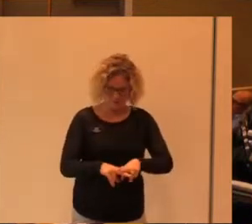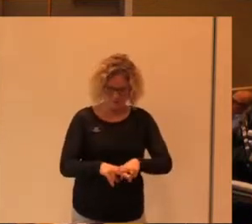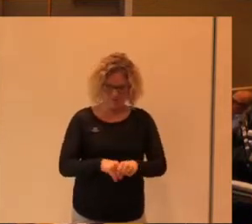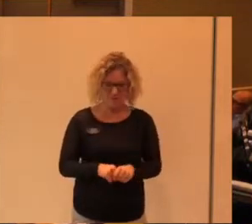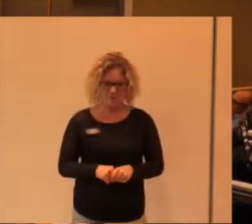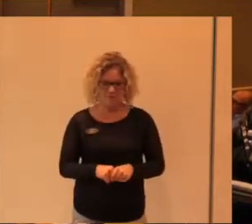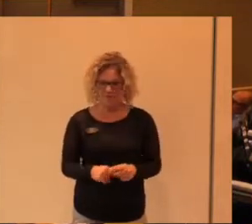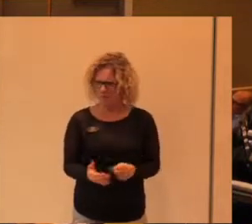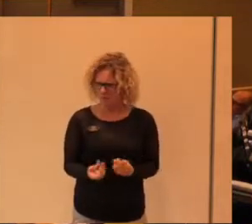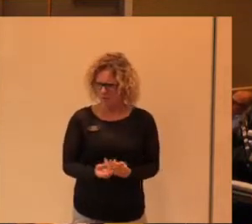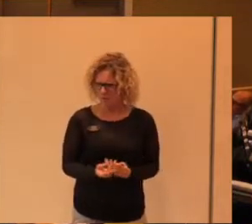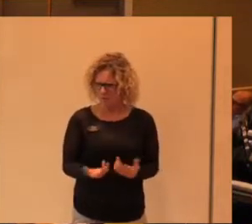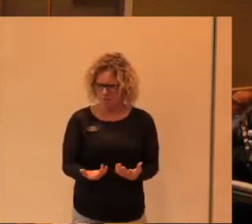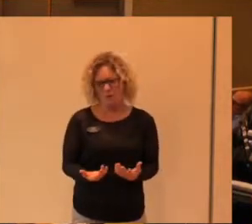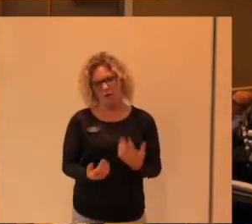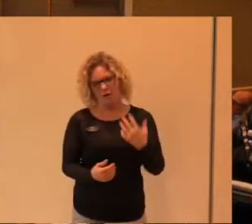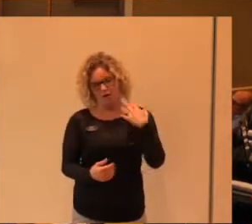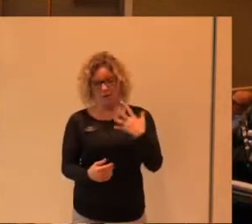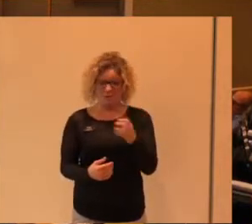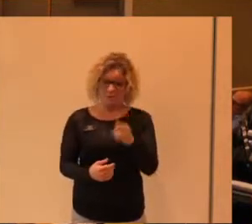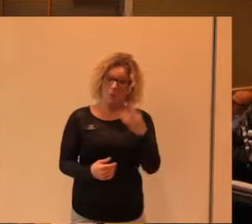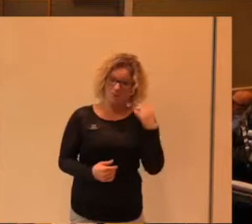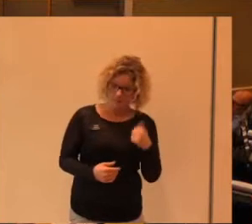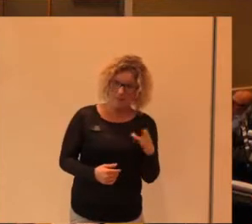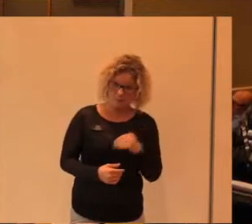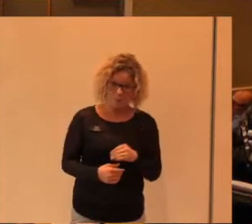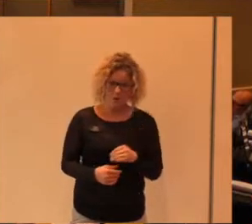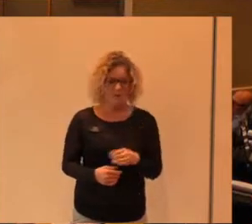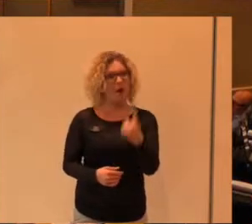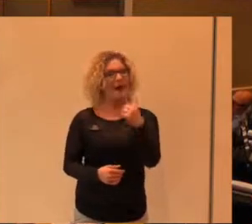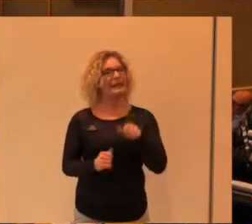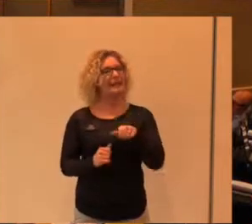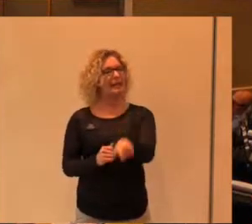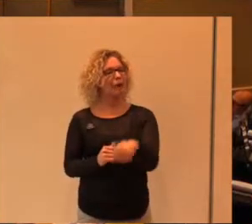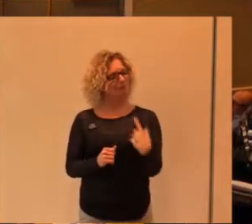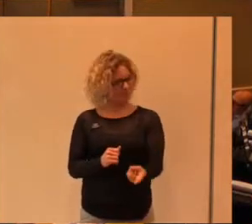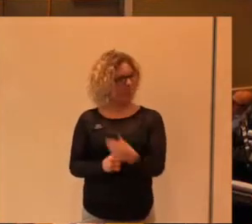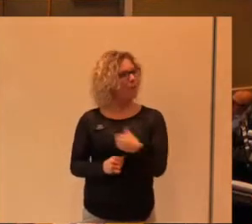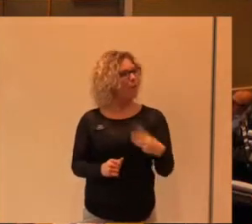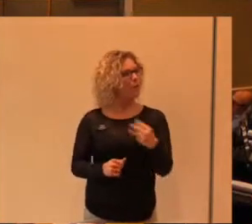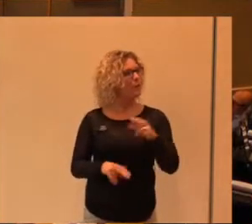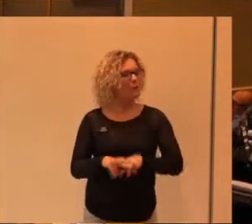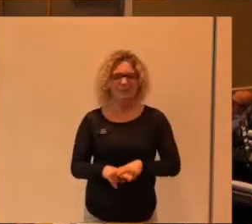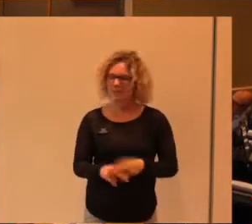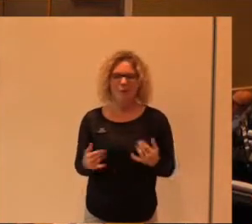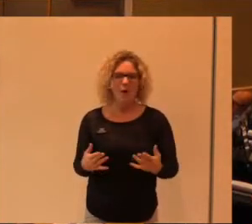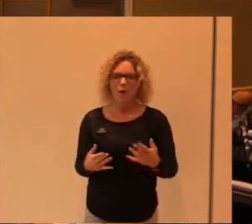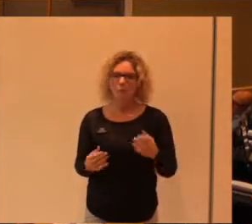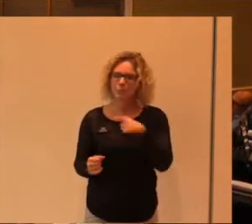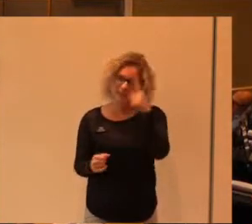Med det menar de ju då liksom att som det var för 50 år sedan, vi har en kanal, det är vår webbplats. Så kan man inte riktigt tänka